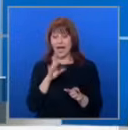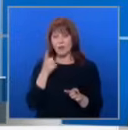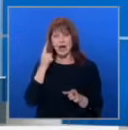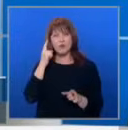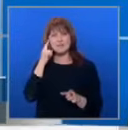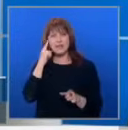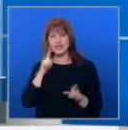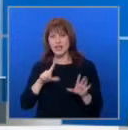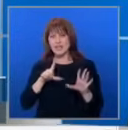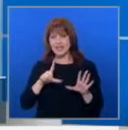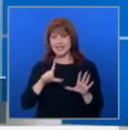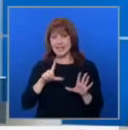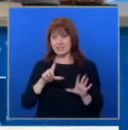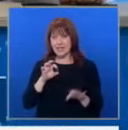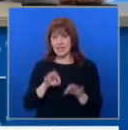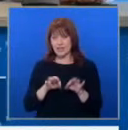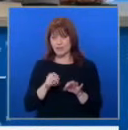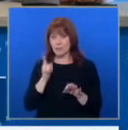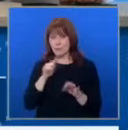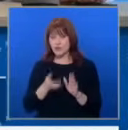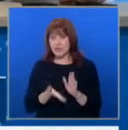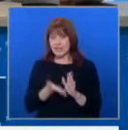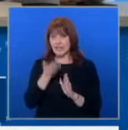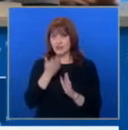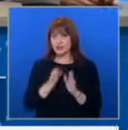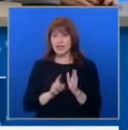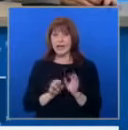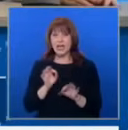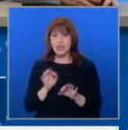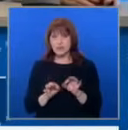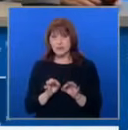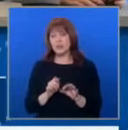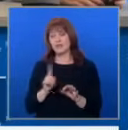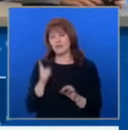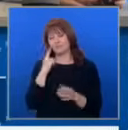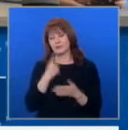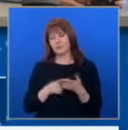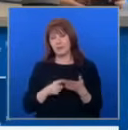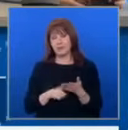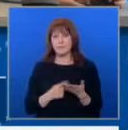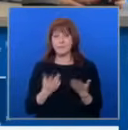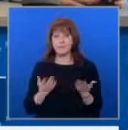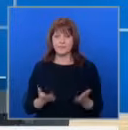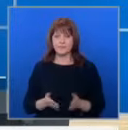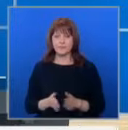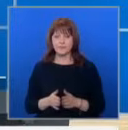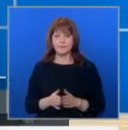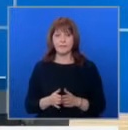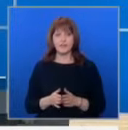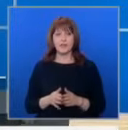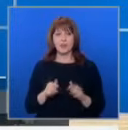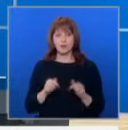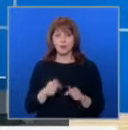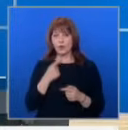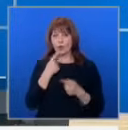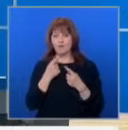смята, че на 7-ми избори може да си вдигне резултата, бърка. Категоричен е, че договорки извън преговорния екип няма да има. Тук говорим